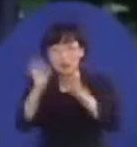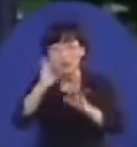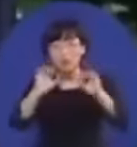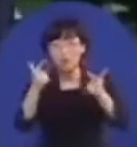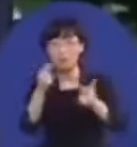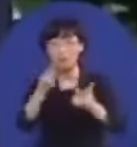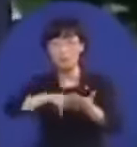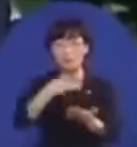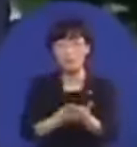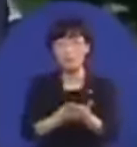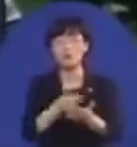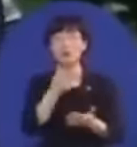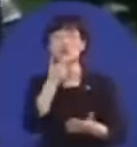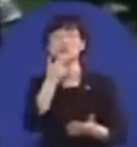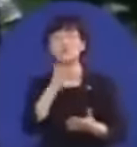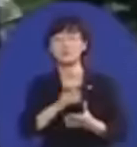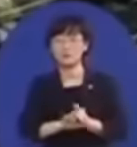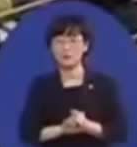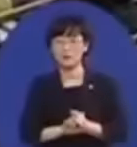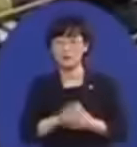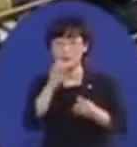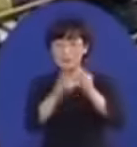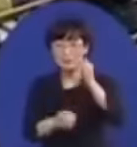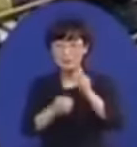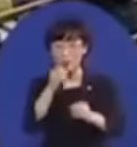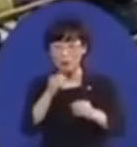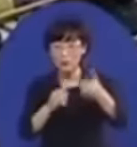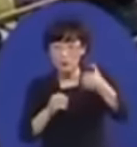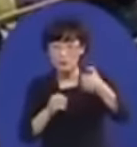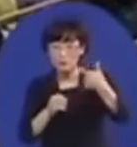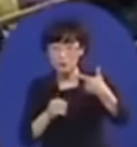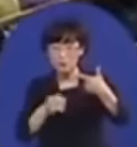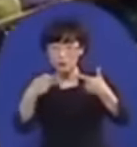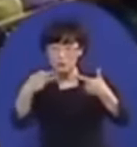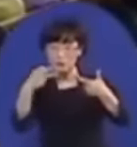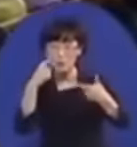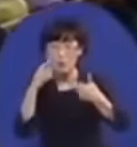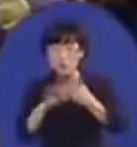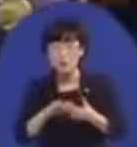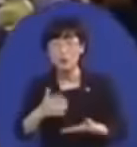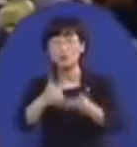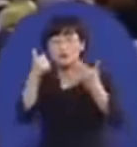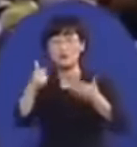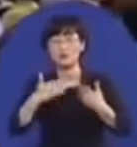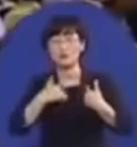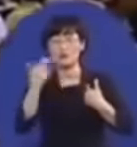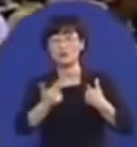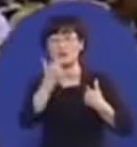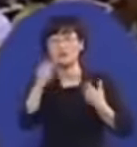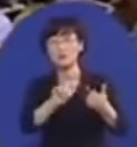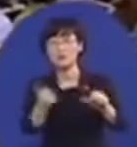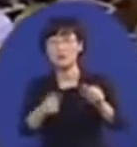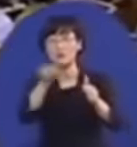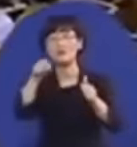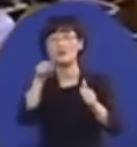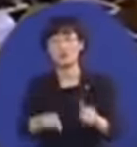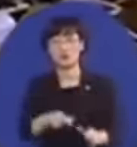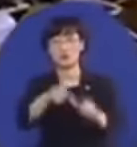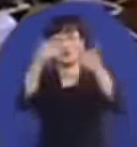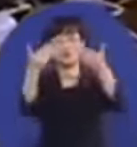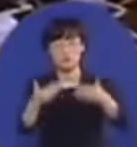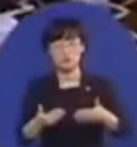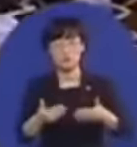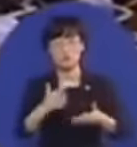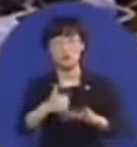넘어지지 않습니다. 시편 56편 13절에 주께서 내 생명을 사망에서